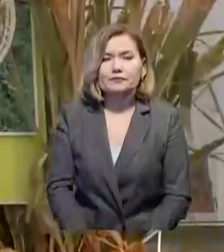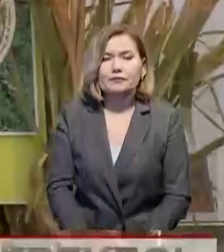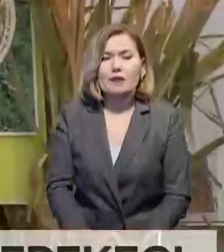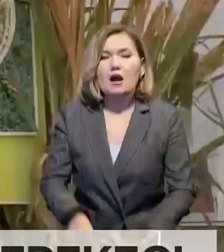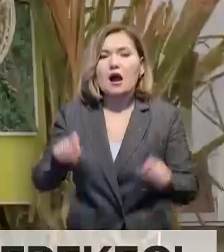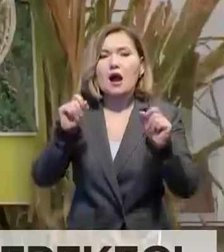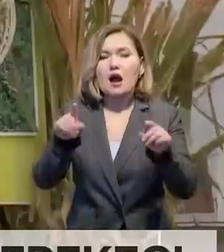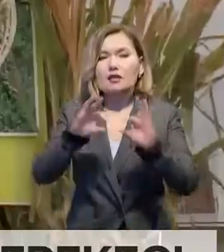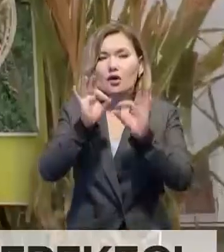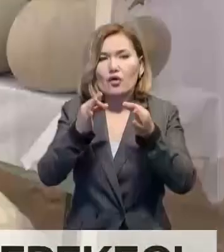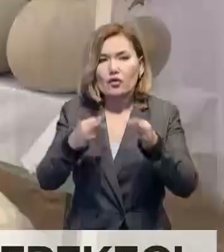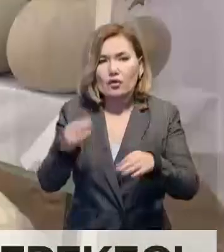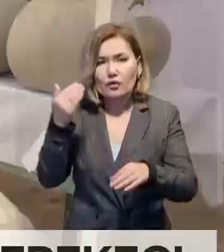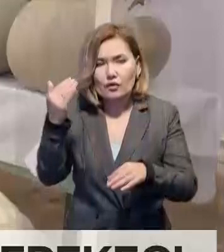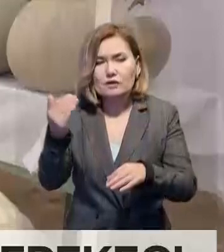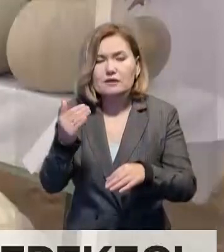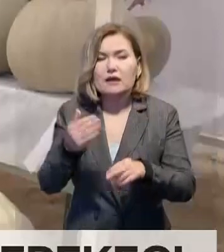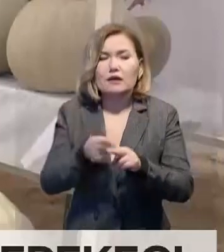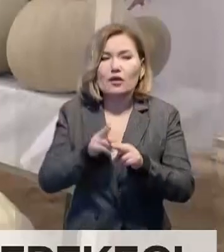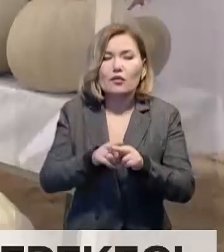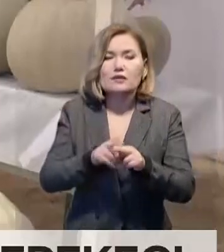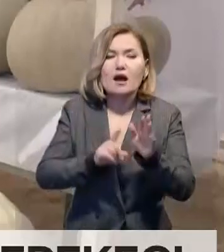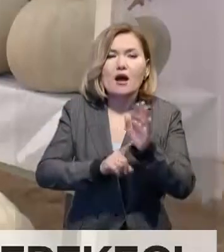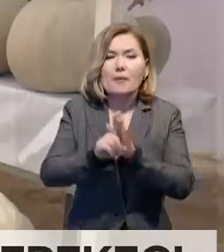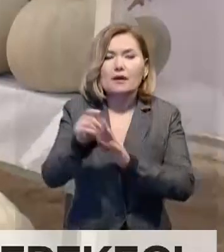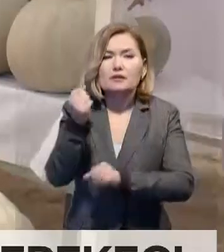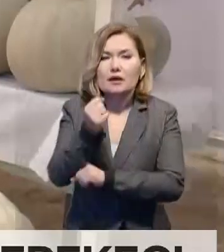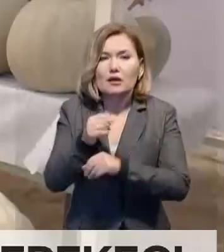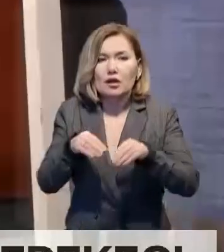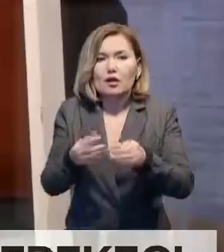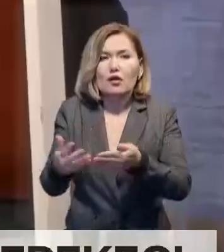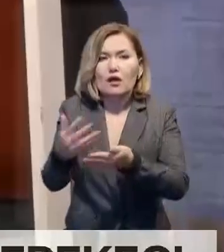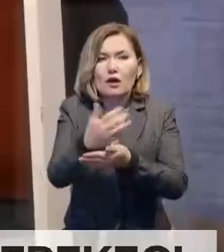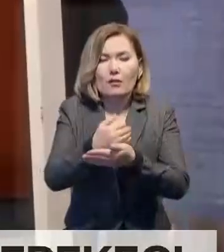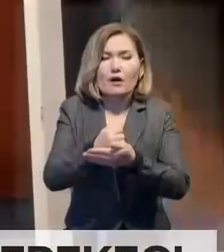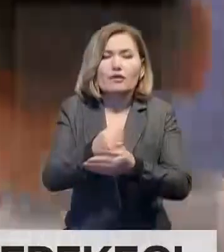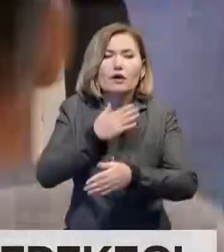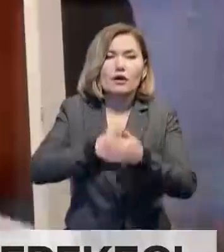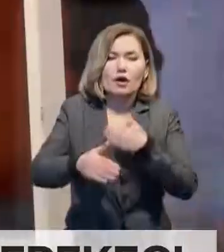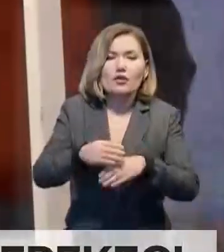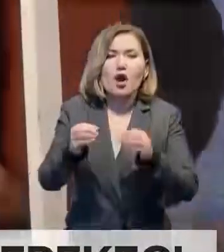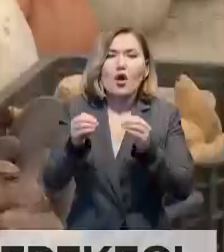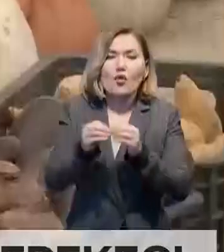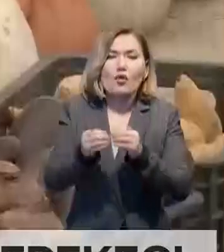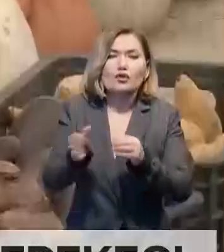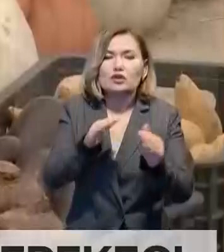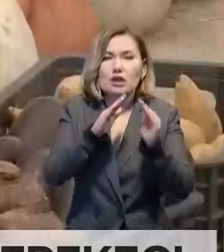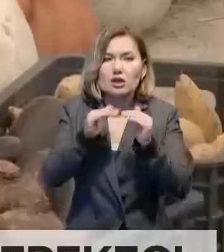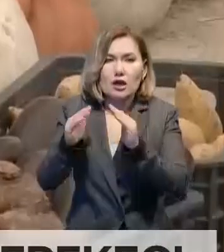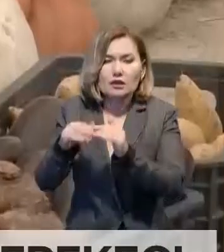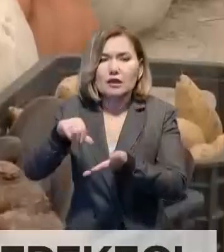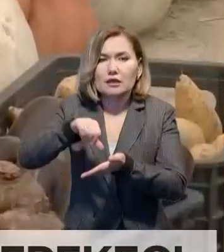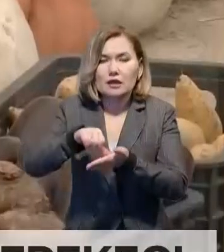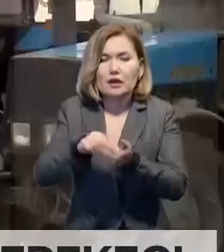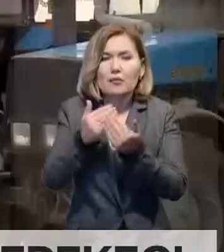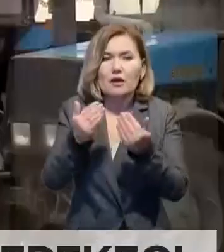Алтын күз жеремген диқандардың ала жаздай еткен еңбегімен төккен терінің өтелетін күні. Оннан аса шатыр тігіліп, диқандардың өнімі көрмеге қойылып,